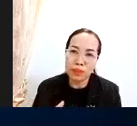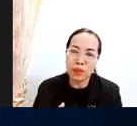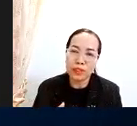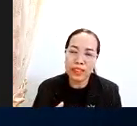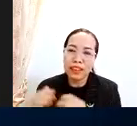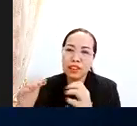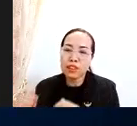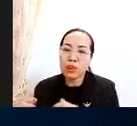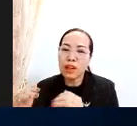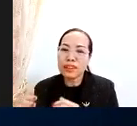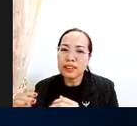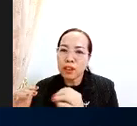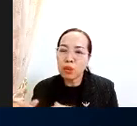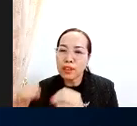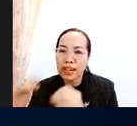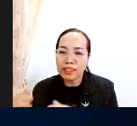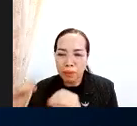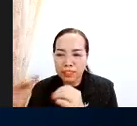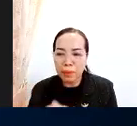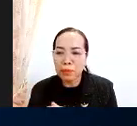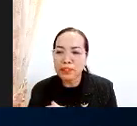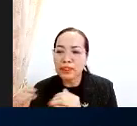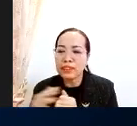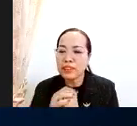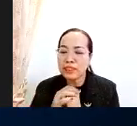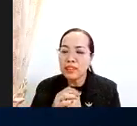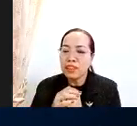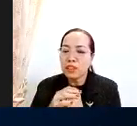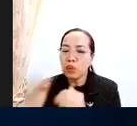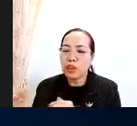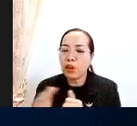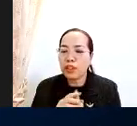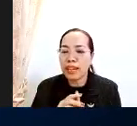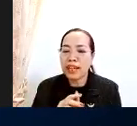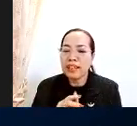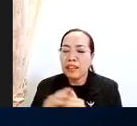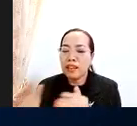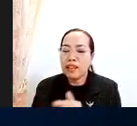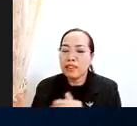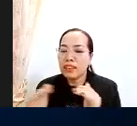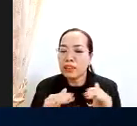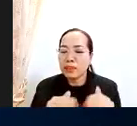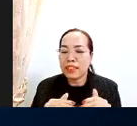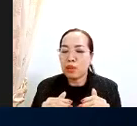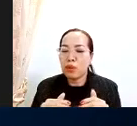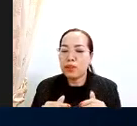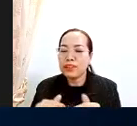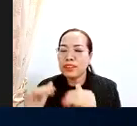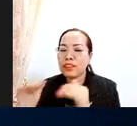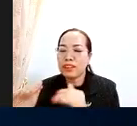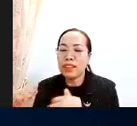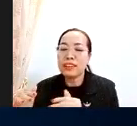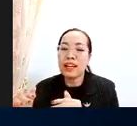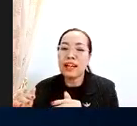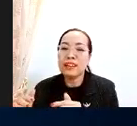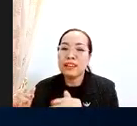nó mà tỏ chà squat luôn ai nhở bạn chà bạn và sân chỉ dương ưu thế hòa ha dương chỉ mà chắc cầm hồn dương